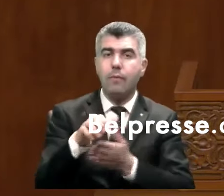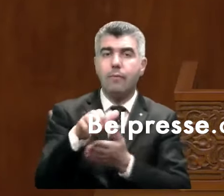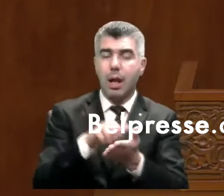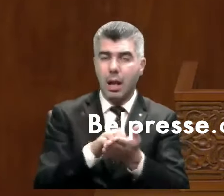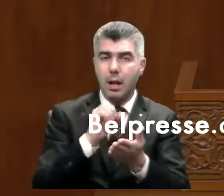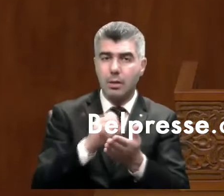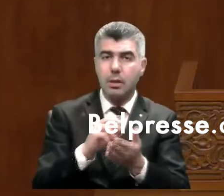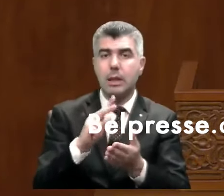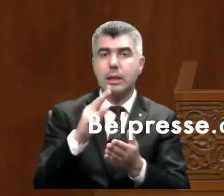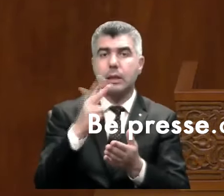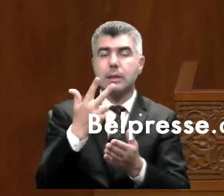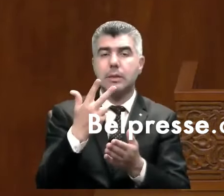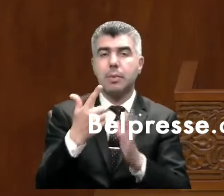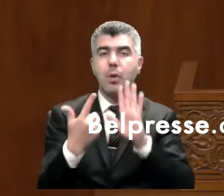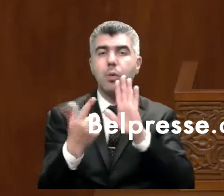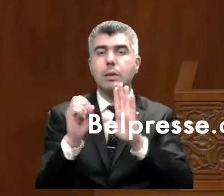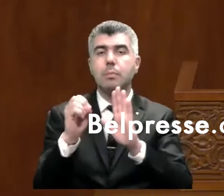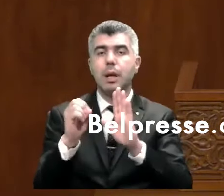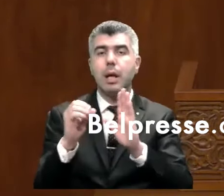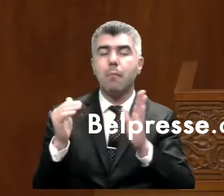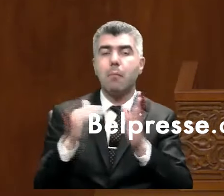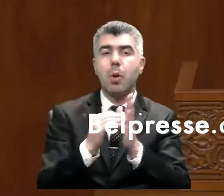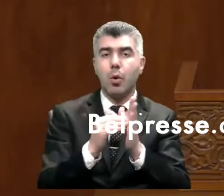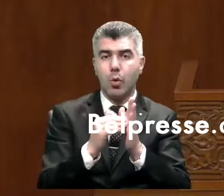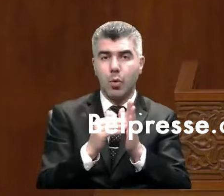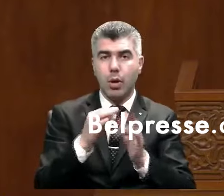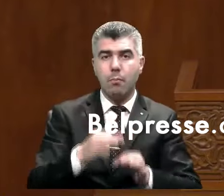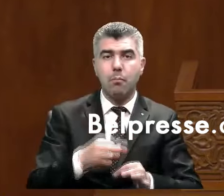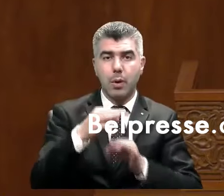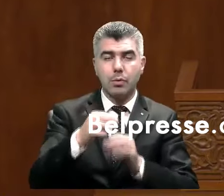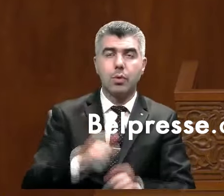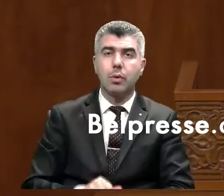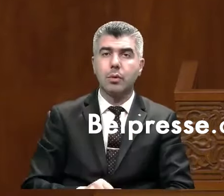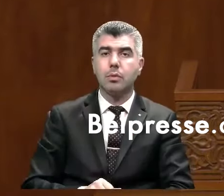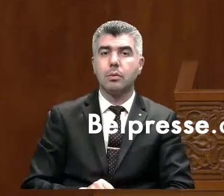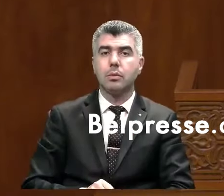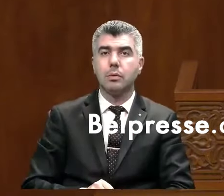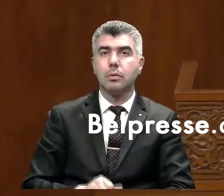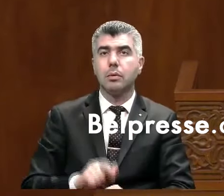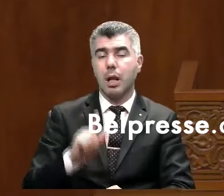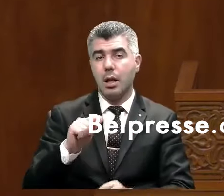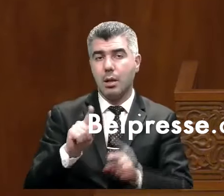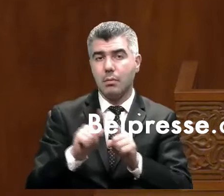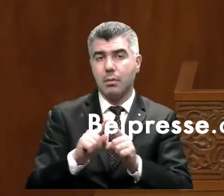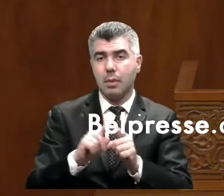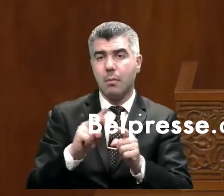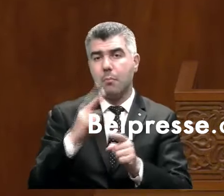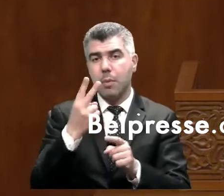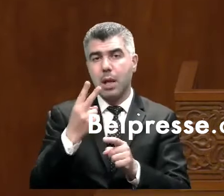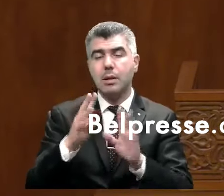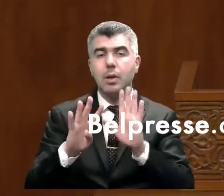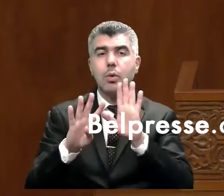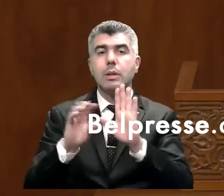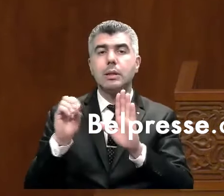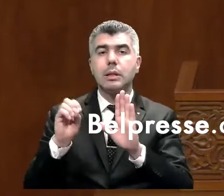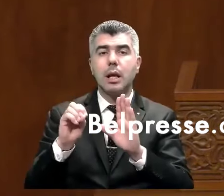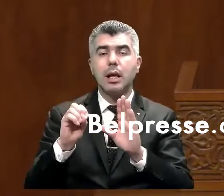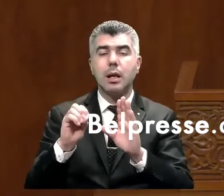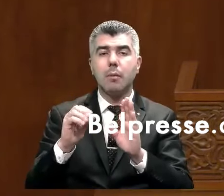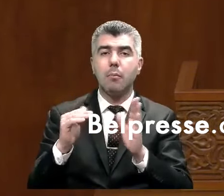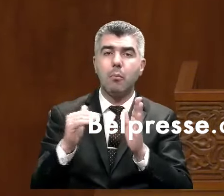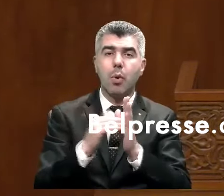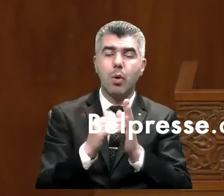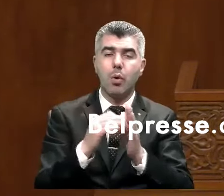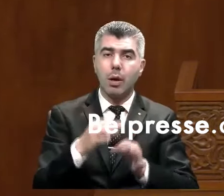370 مليون متر مكعب اللي تخصصت لهذا الموسم وتم الاستعمال ديالها لحد الان 290 مليون